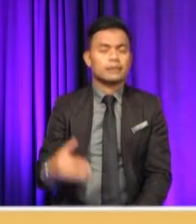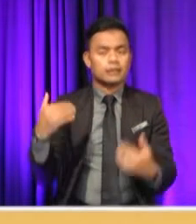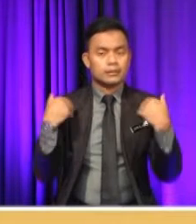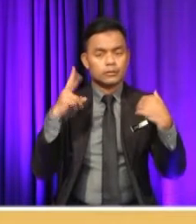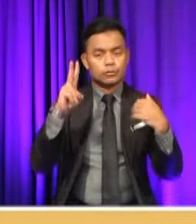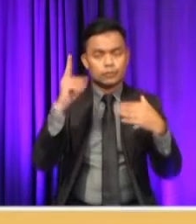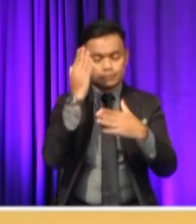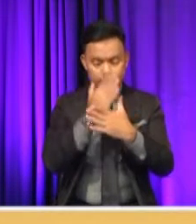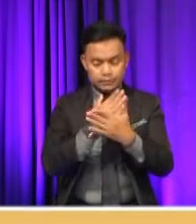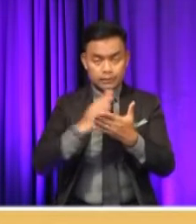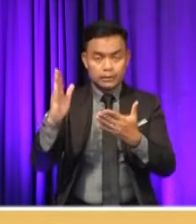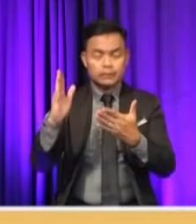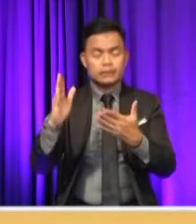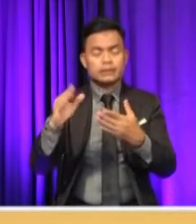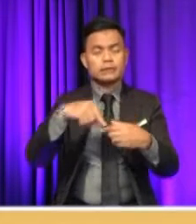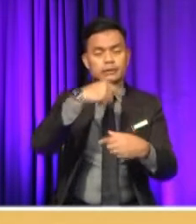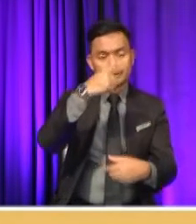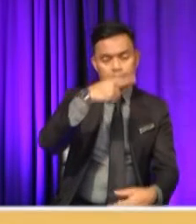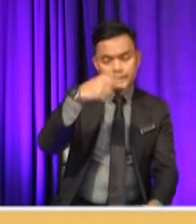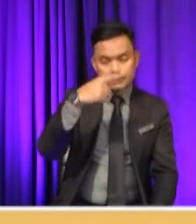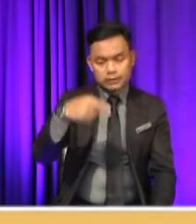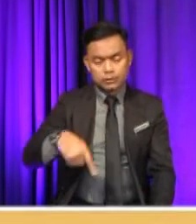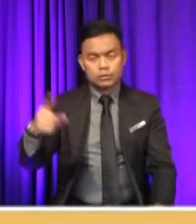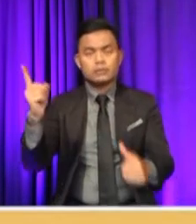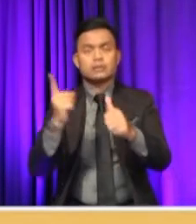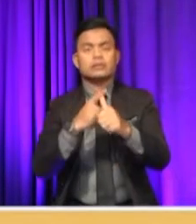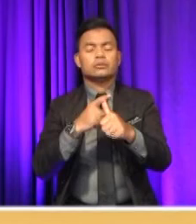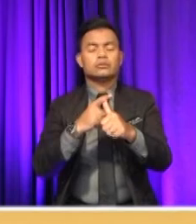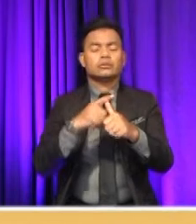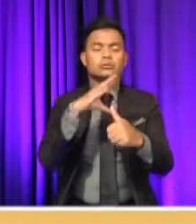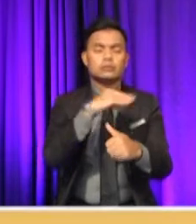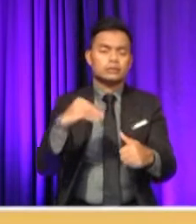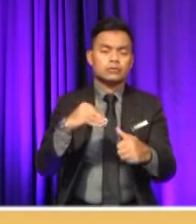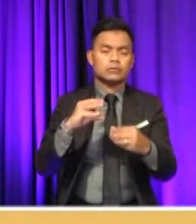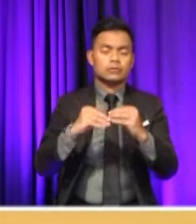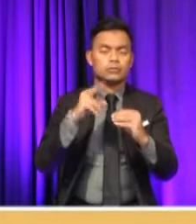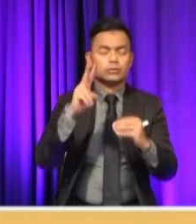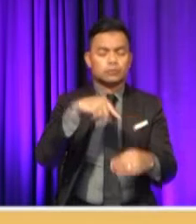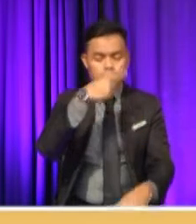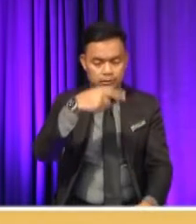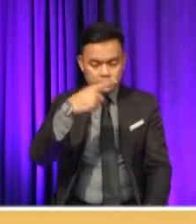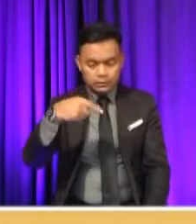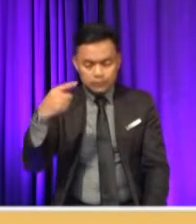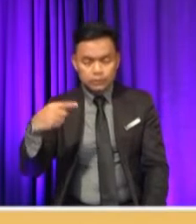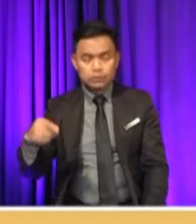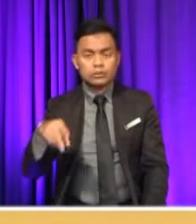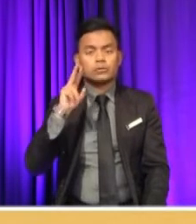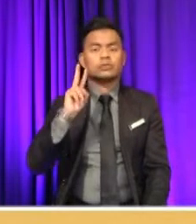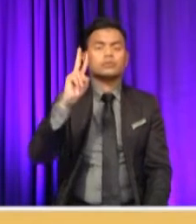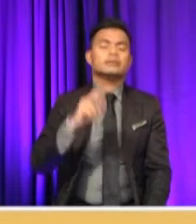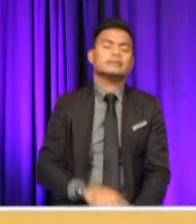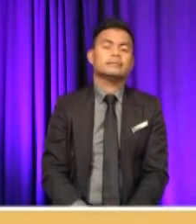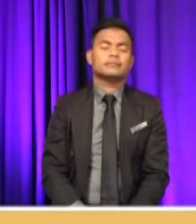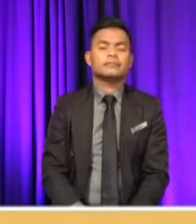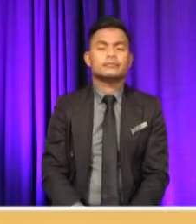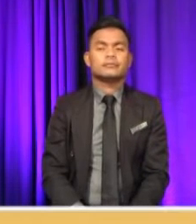panggil gegelung primer. Dan lagi satu adalah belitan sekunder ataupun kita panggil sebagai gegelung